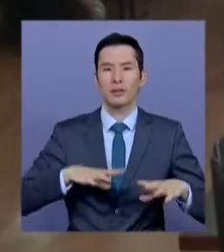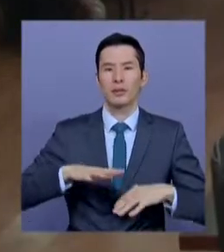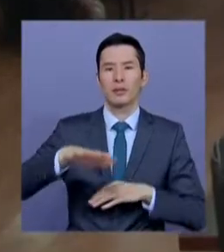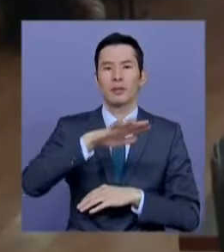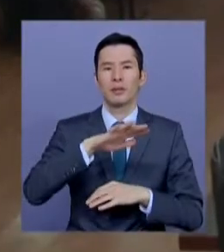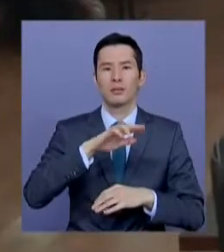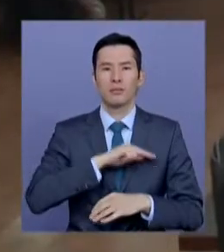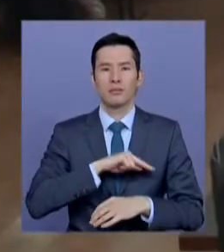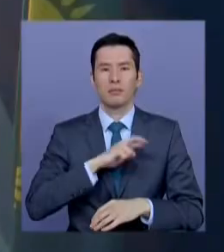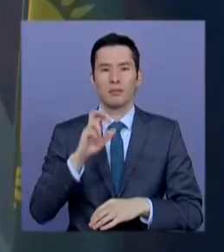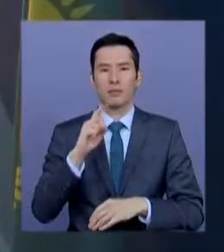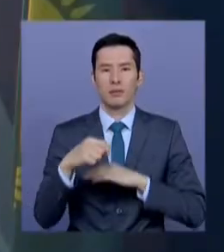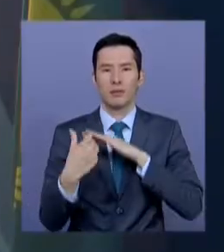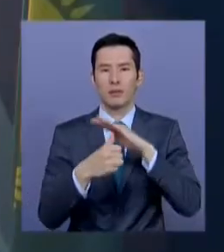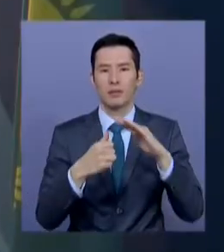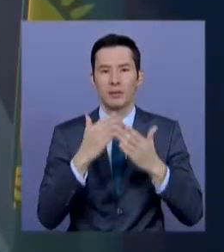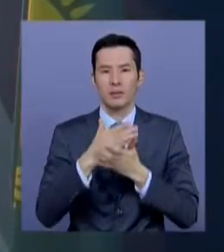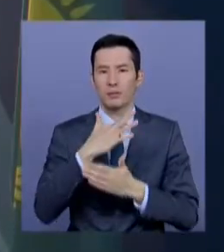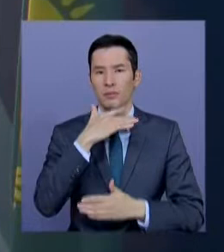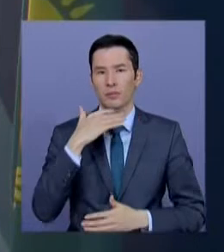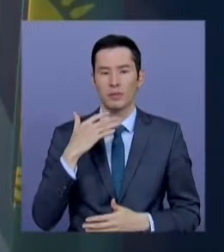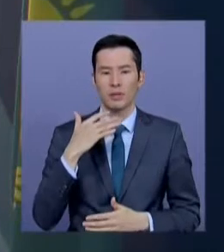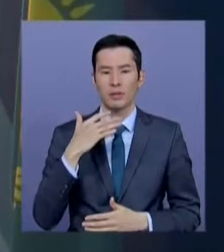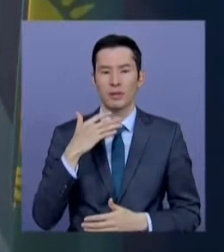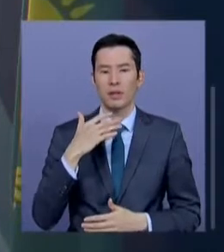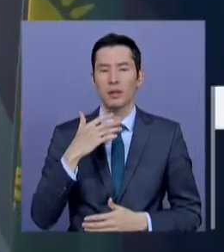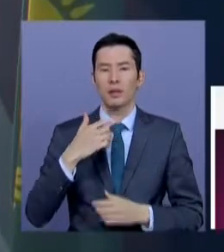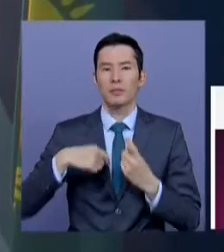жұмыссыздық мәселесіне тоқталды. Негізі біздің ұстаным